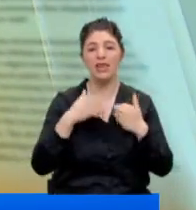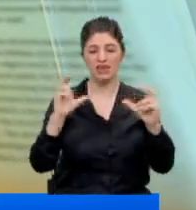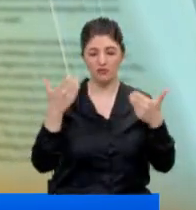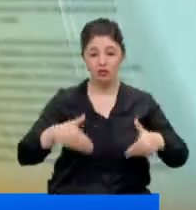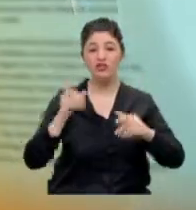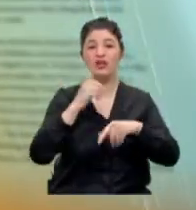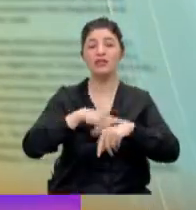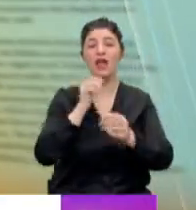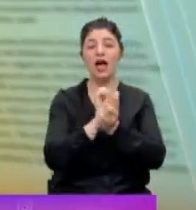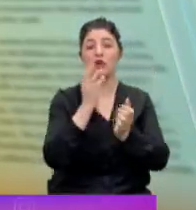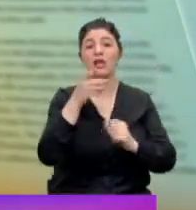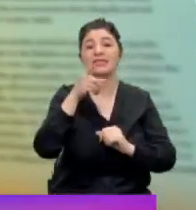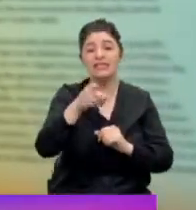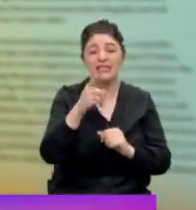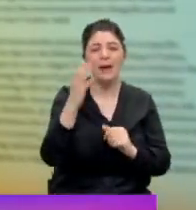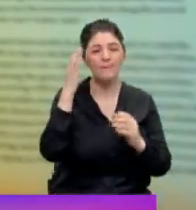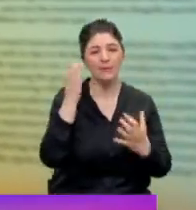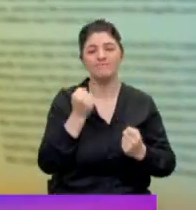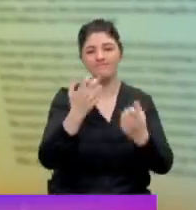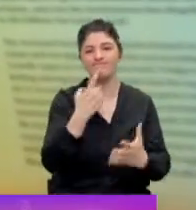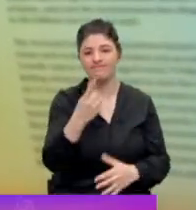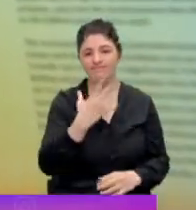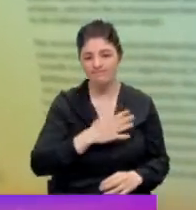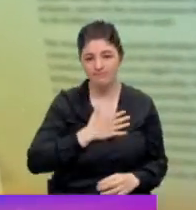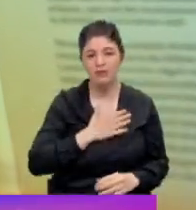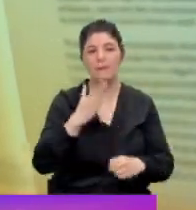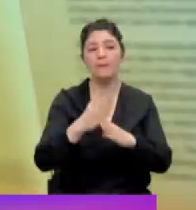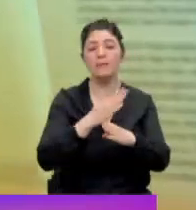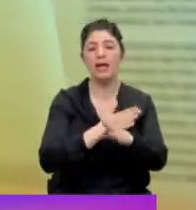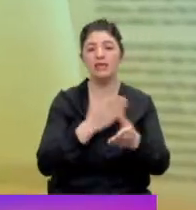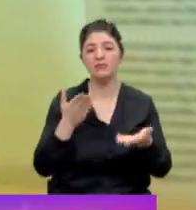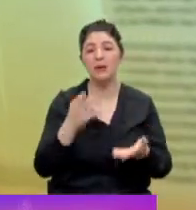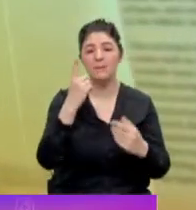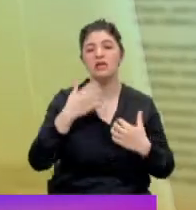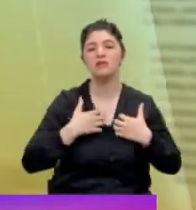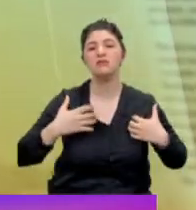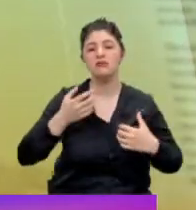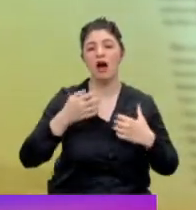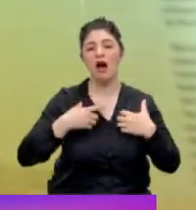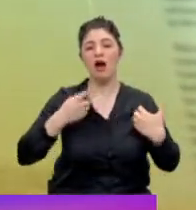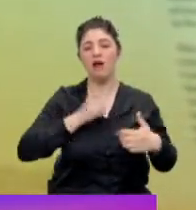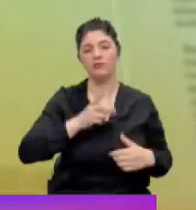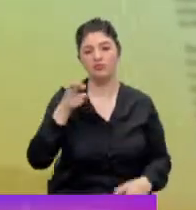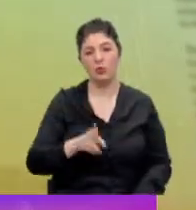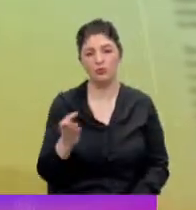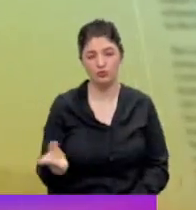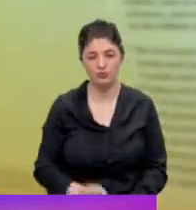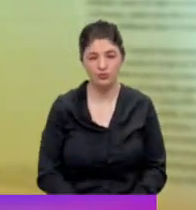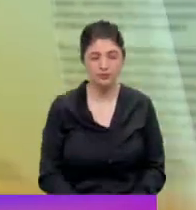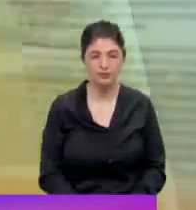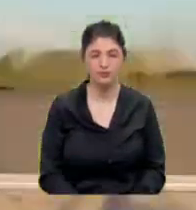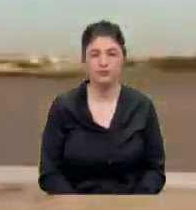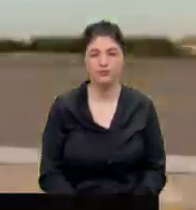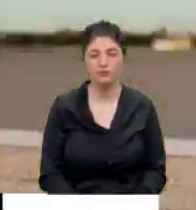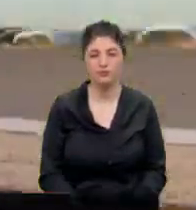kanalım ve Çalarsat ailesi olarak sizlere başsağlığı dilemek istiyorum. Memleketimizde bir kahramanımız şehit oldu.